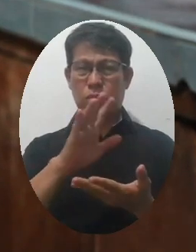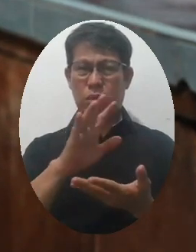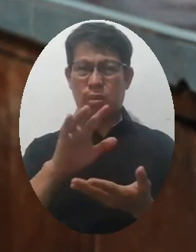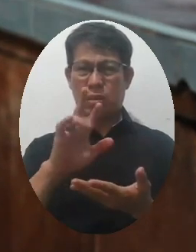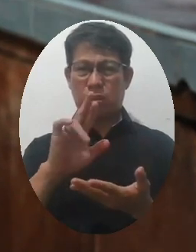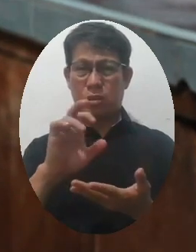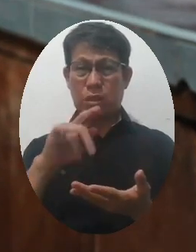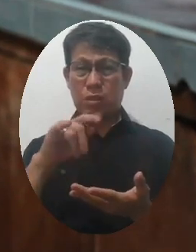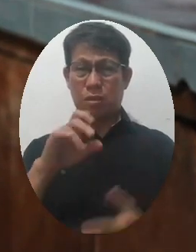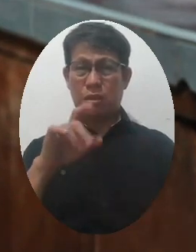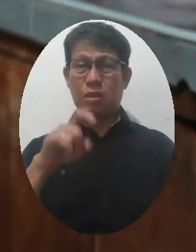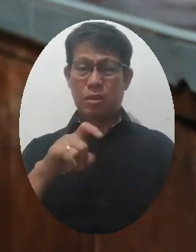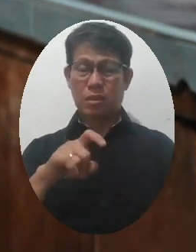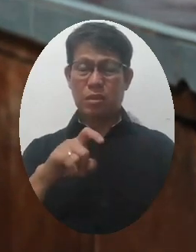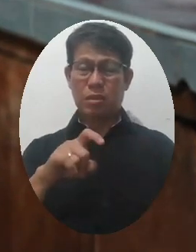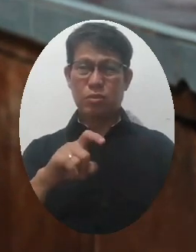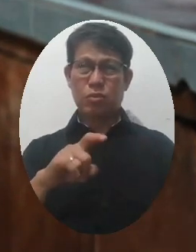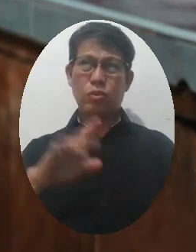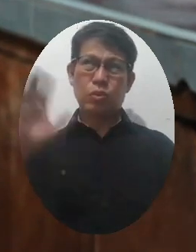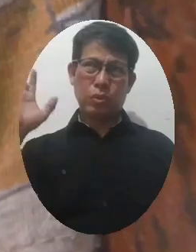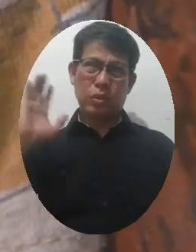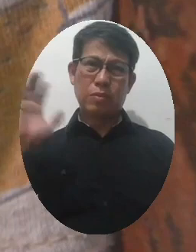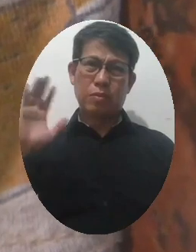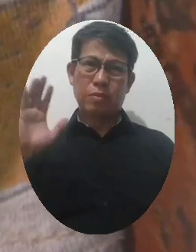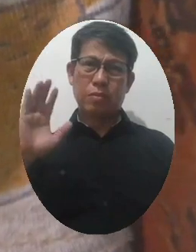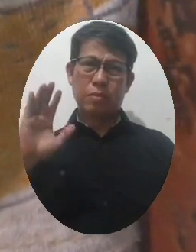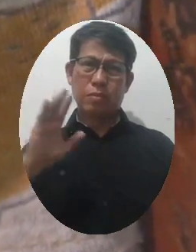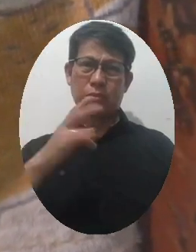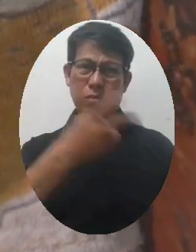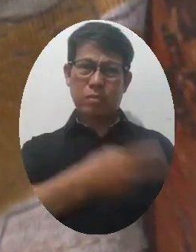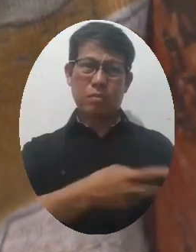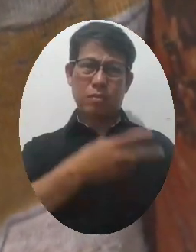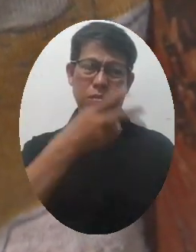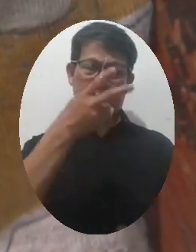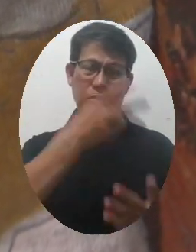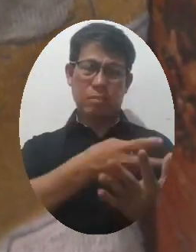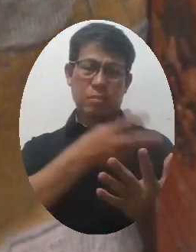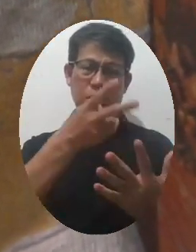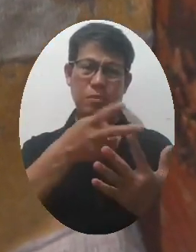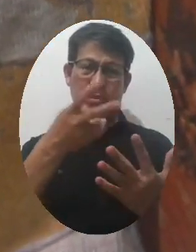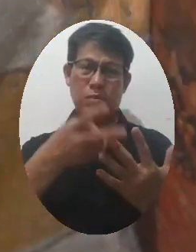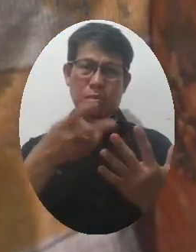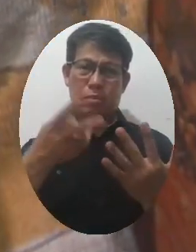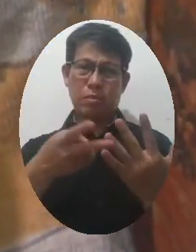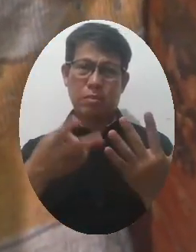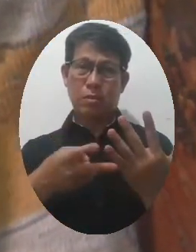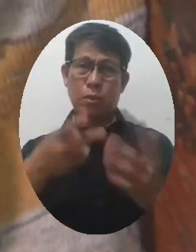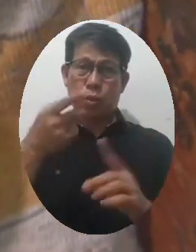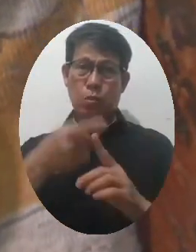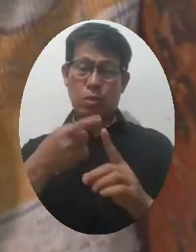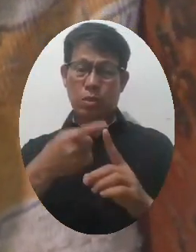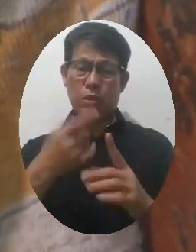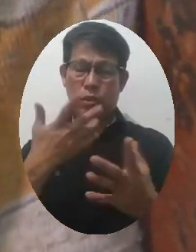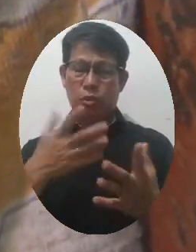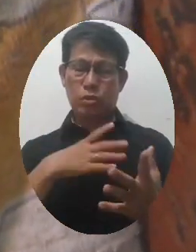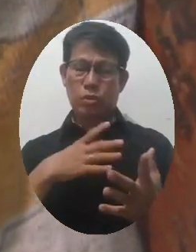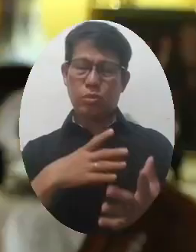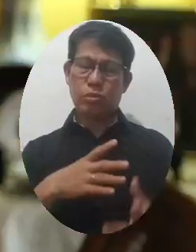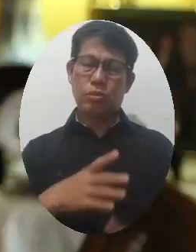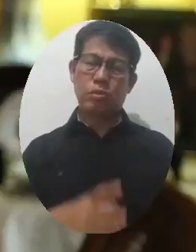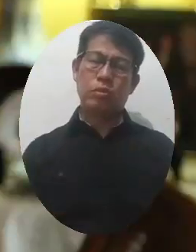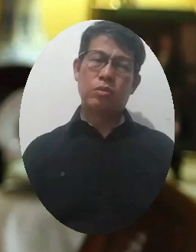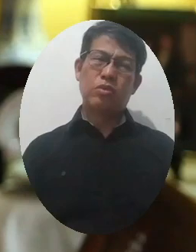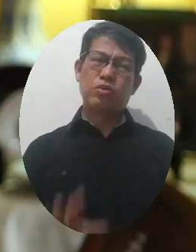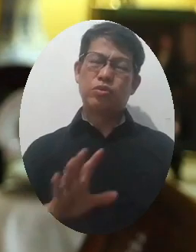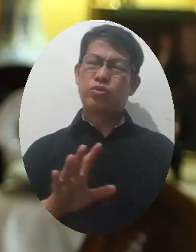Ang ituloy na lang yung chemotherapy niya ng dati, na kada 2 months ang balik. Maintenance po. Para maibsan yung